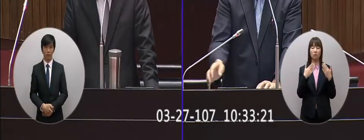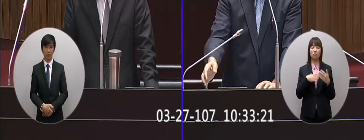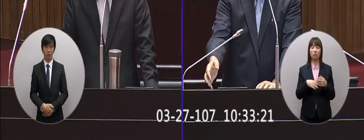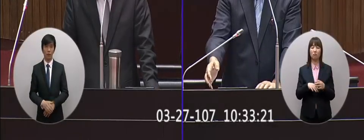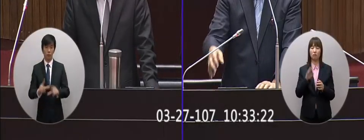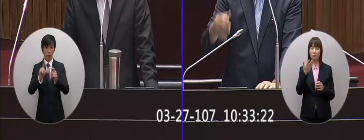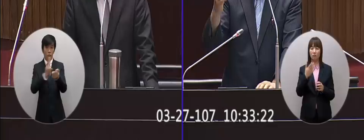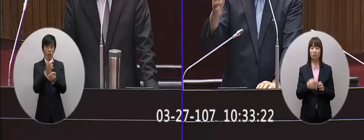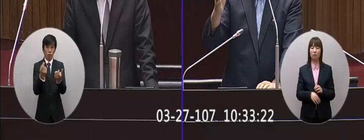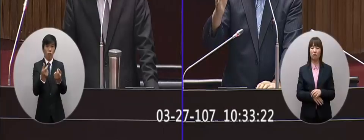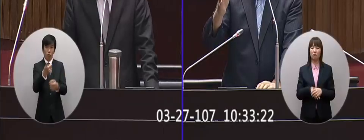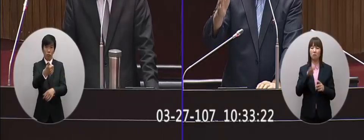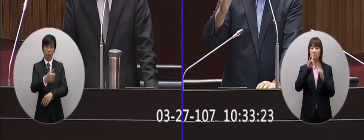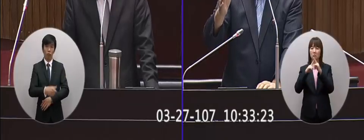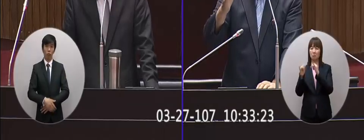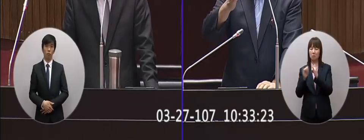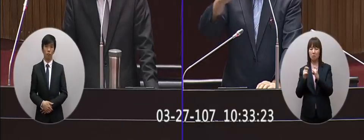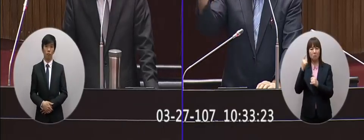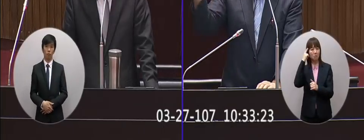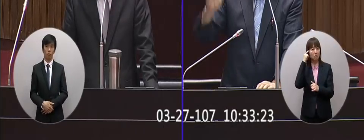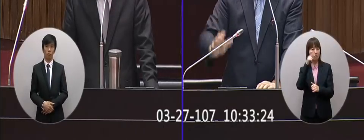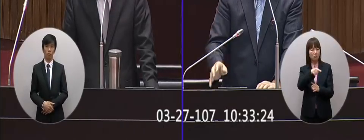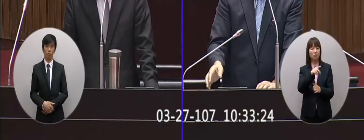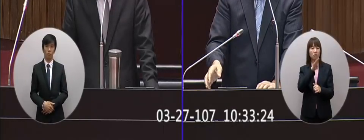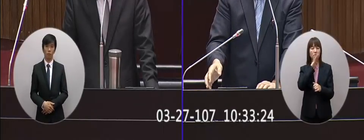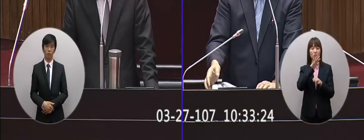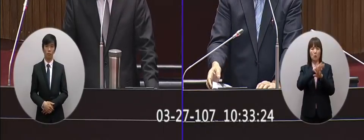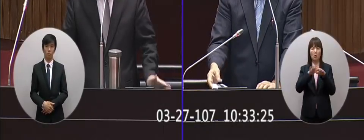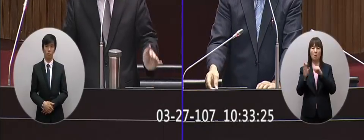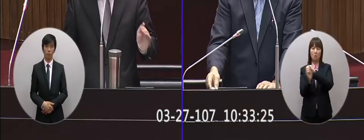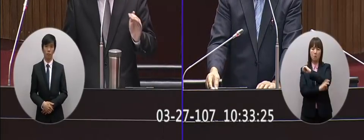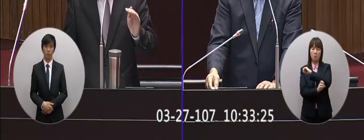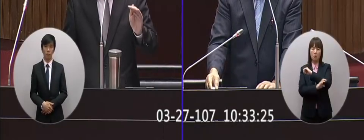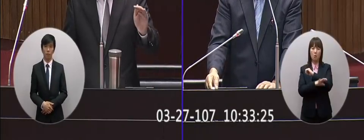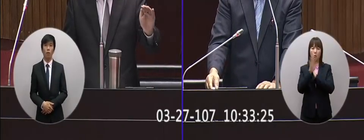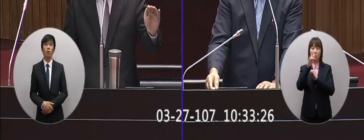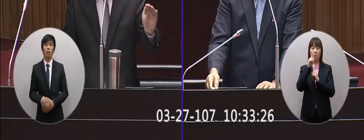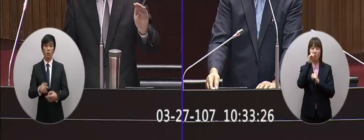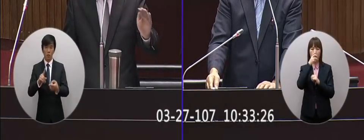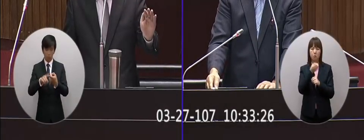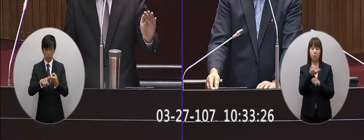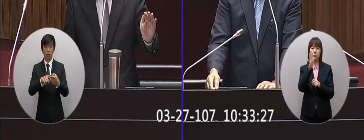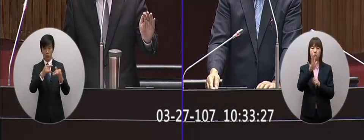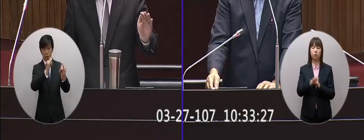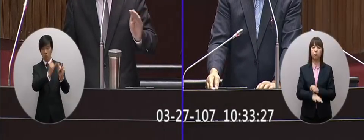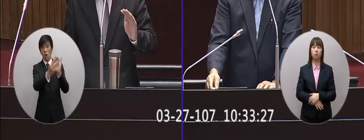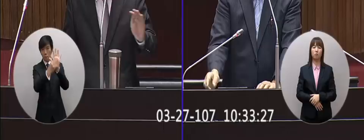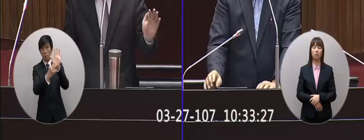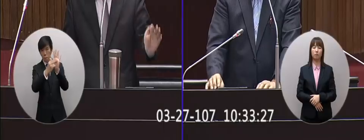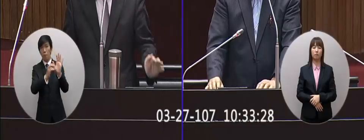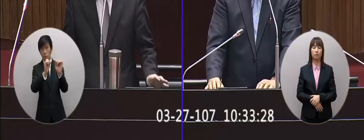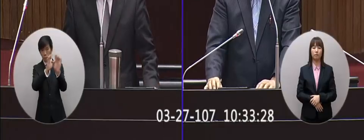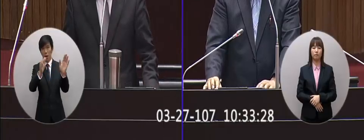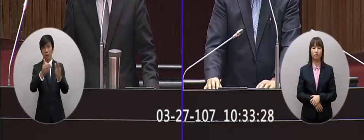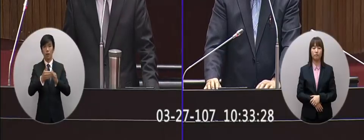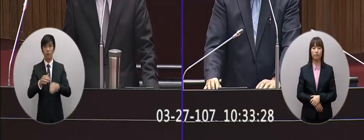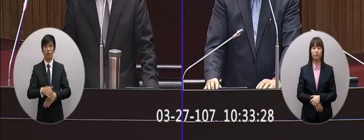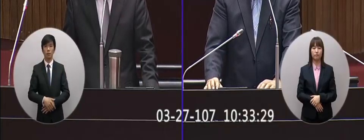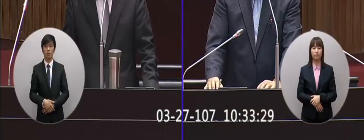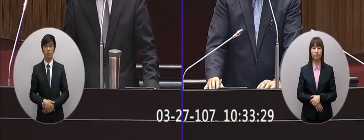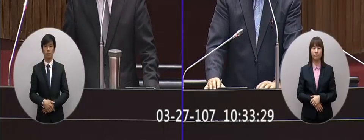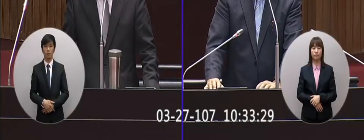大林，大林也很好哦。 民众还是认为它还是会排出很多的流毒气体嘛。 所以我们要跟民众说明嘛，我们要跟民众说